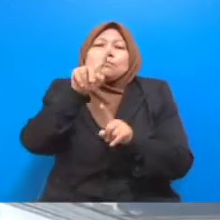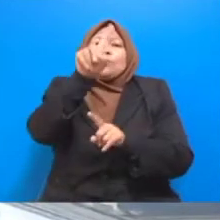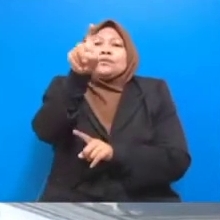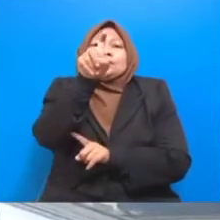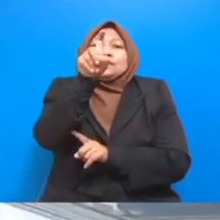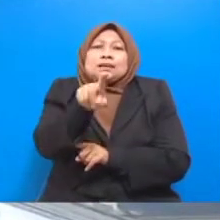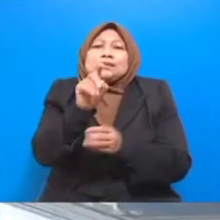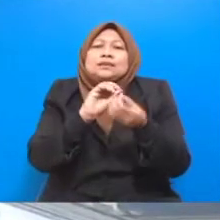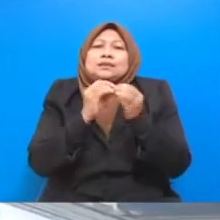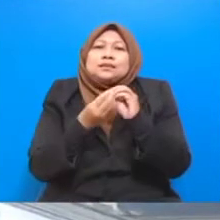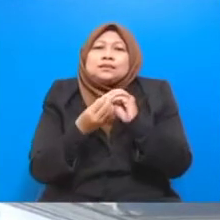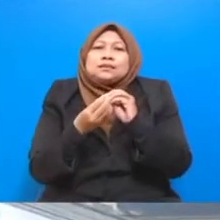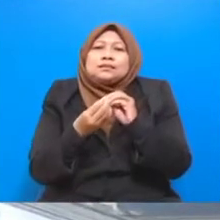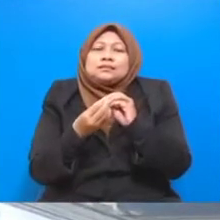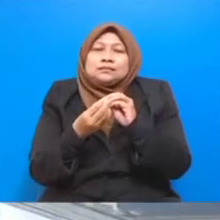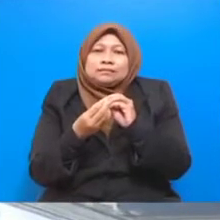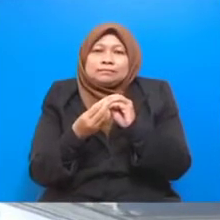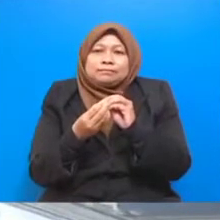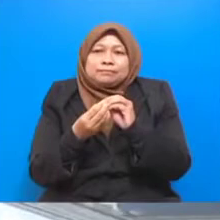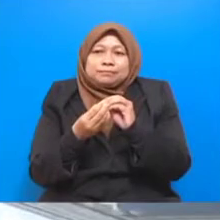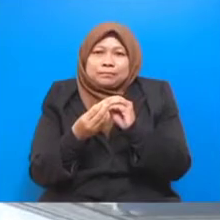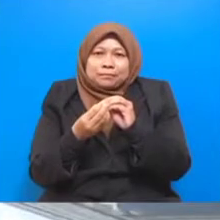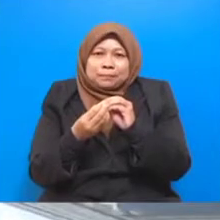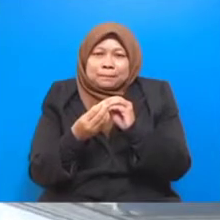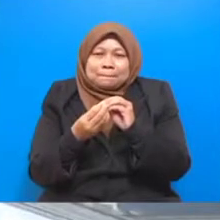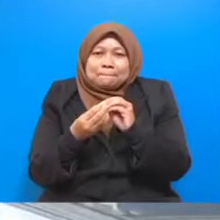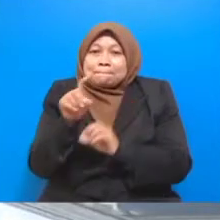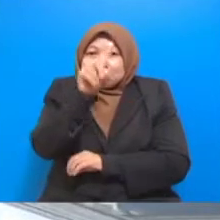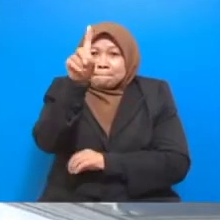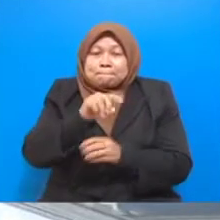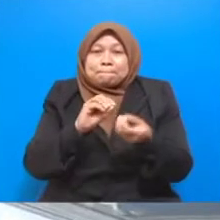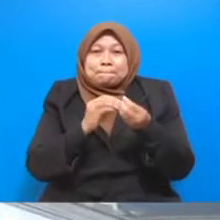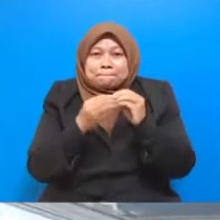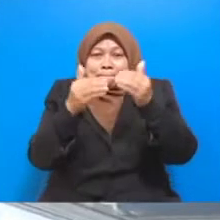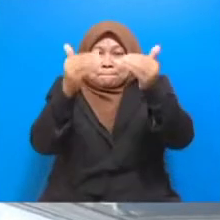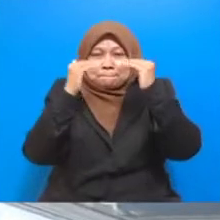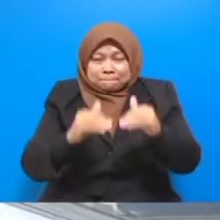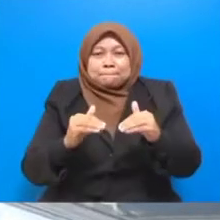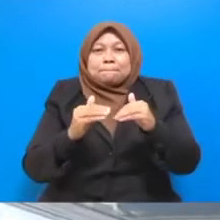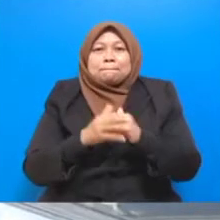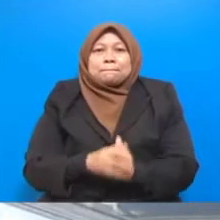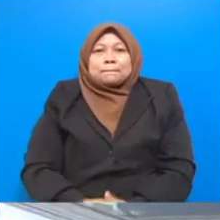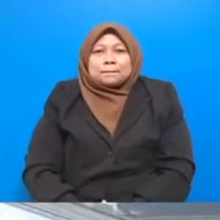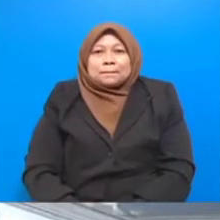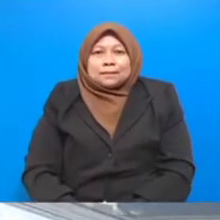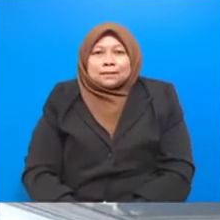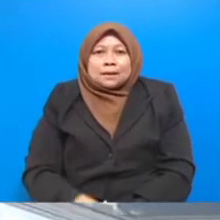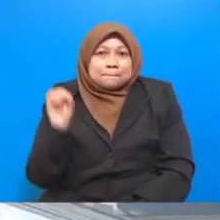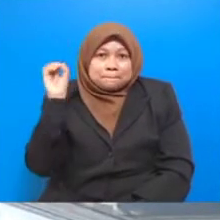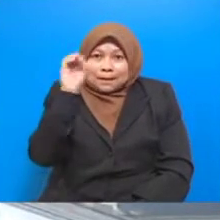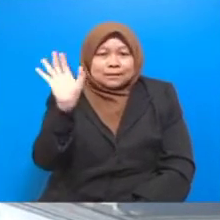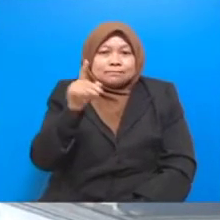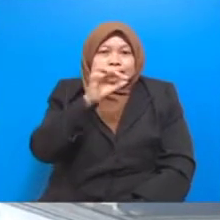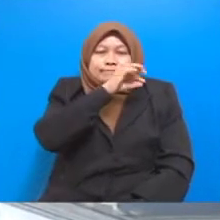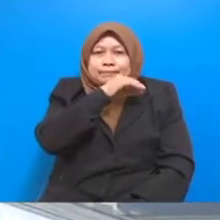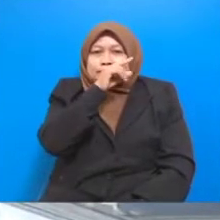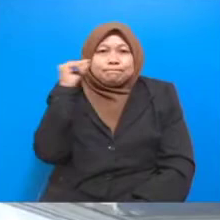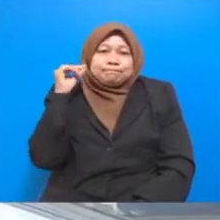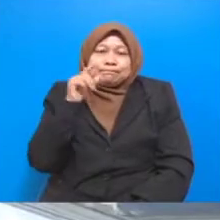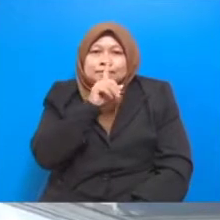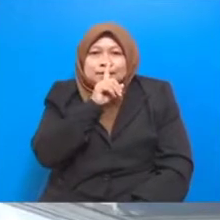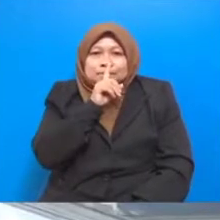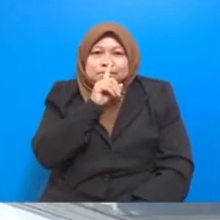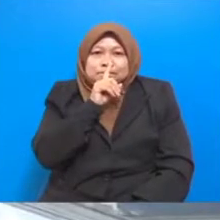soalan seterusnya lele ya ya soalan saya seharusnya paling pada gelap mengenal tolong dulu